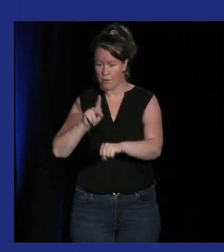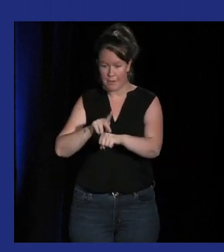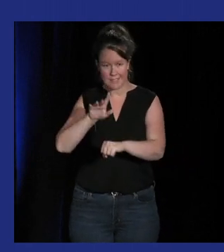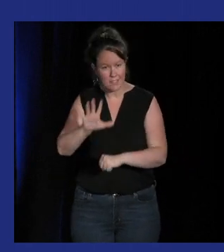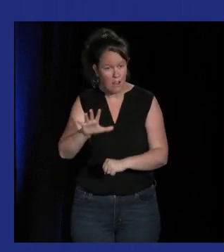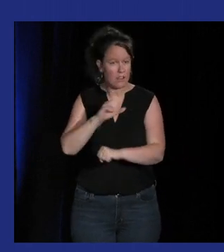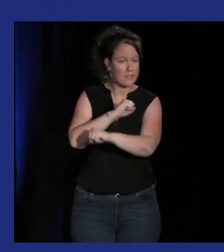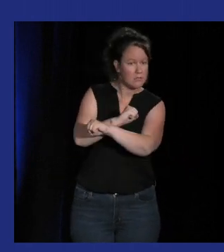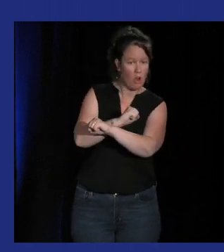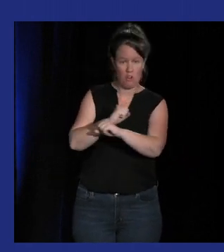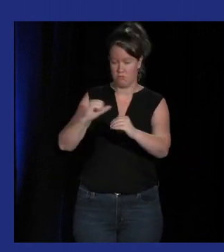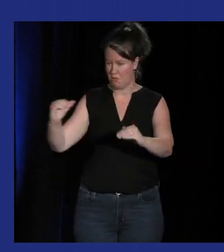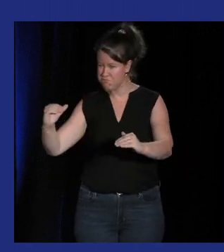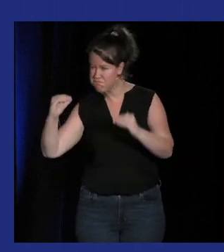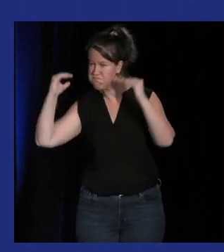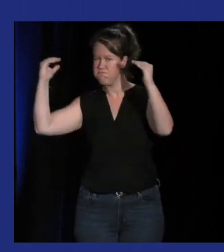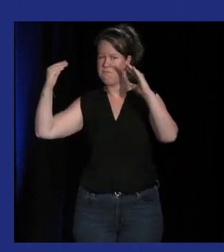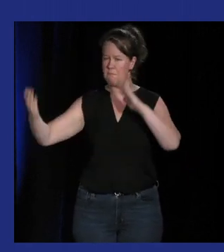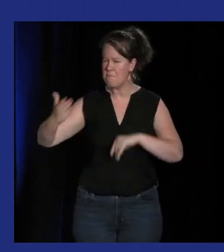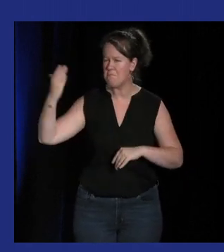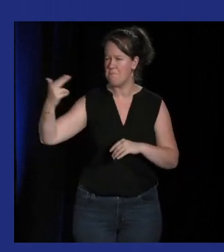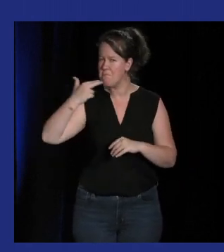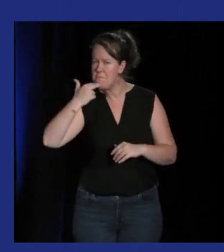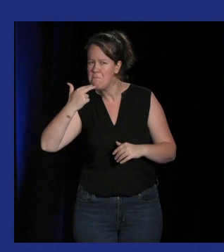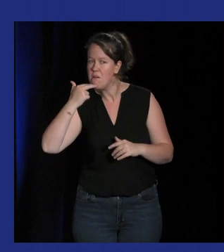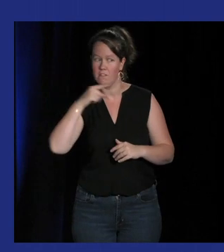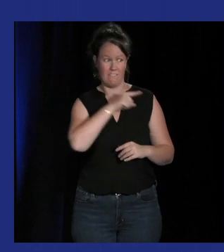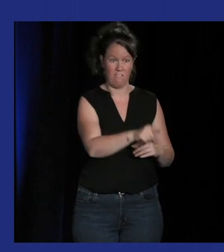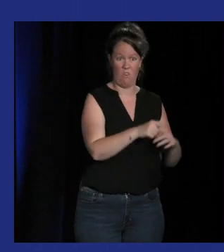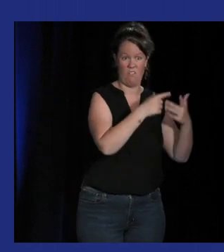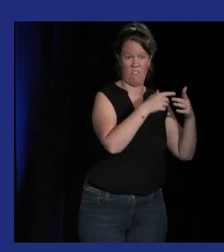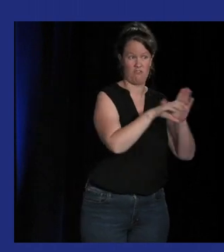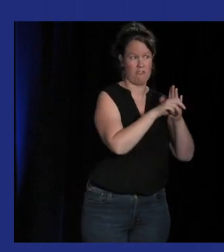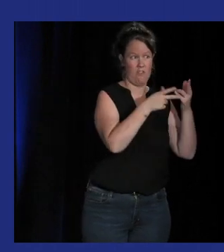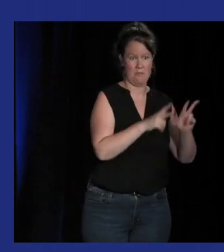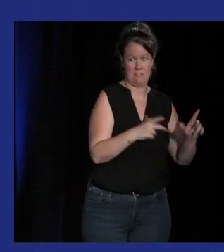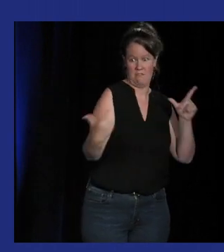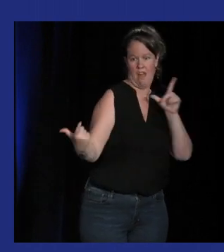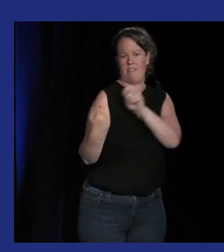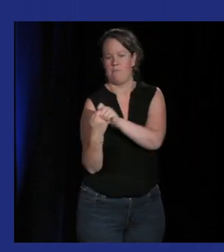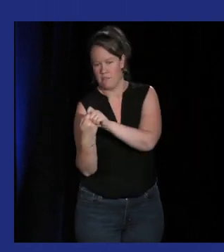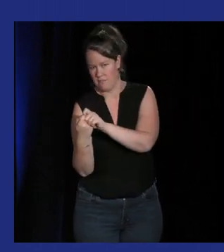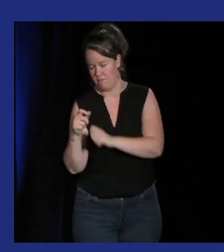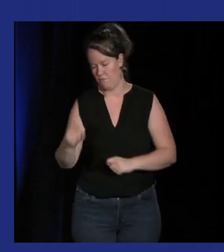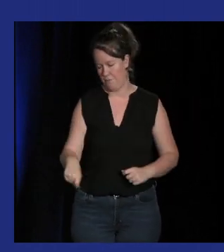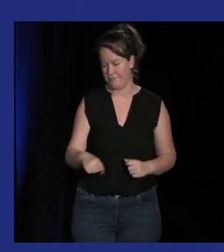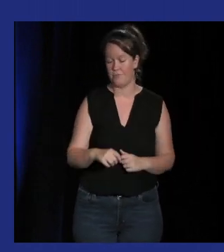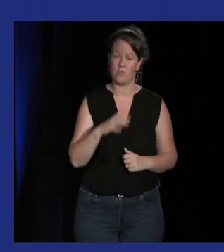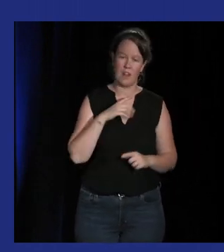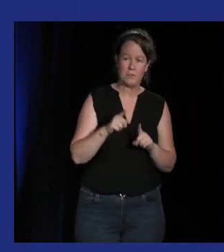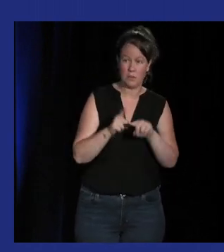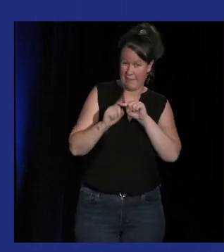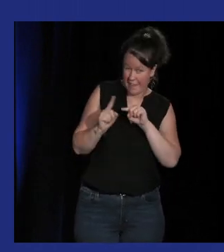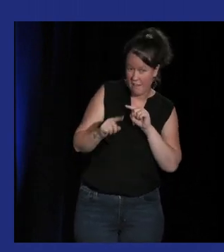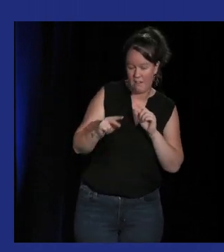c'est peut-être aussi ça donc tu veux parler et il y a aussi le enfin il y a le côté matériel et le côté technologique et de plus en plus de